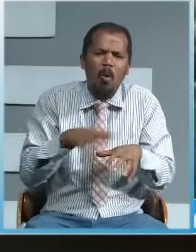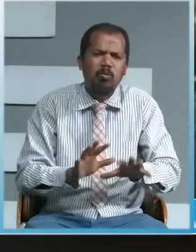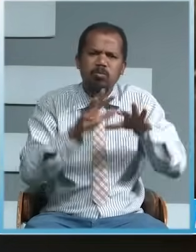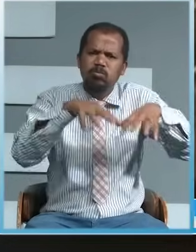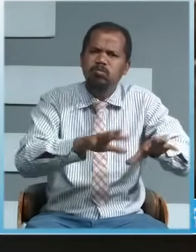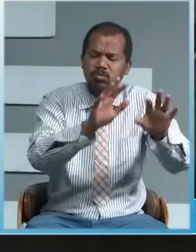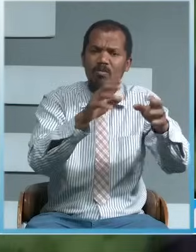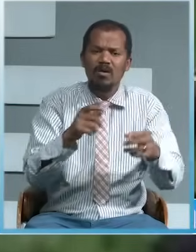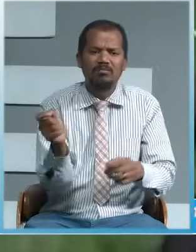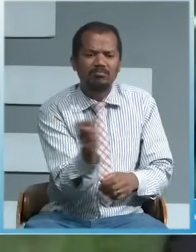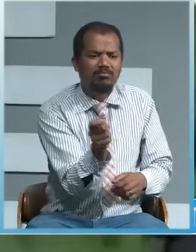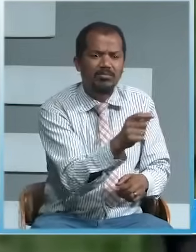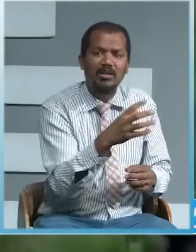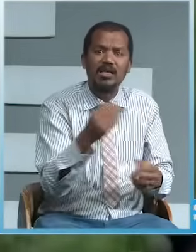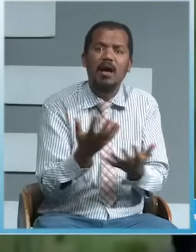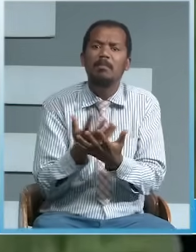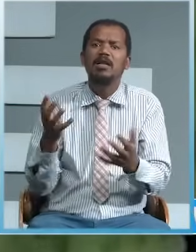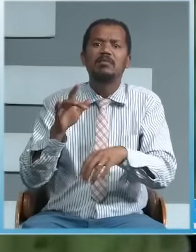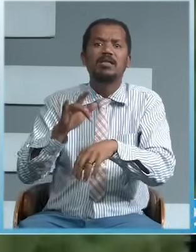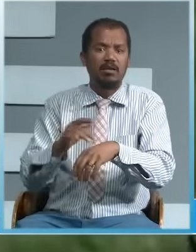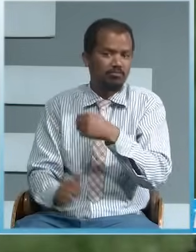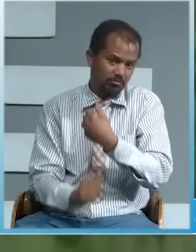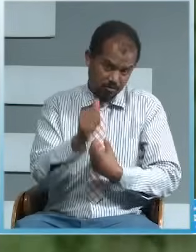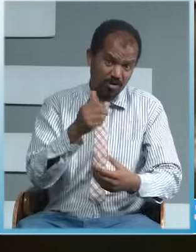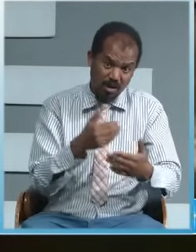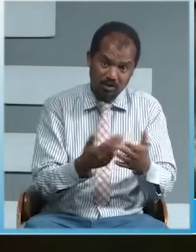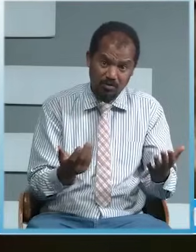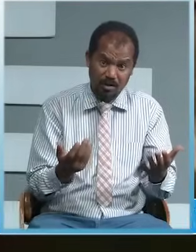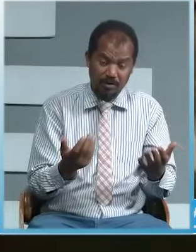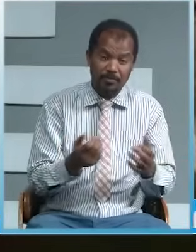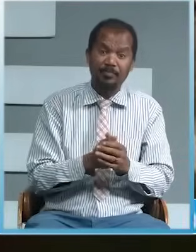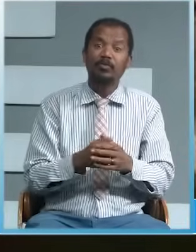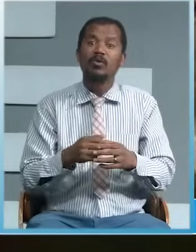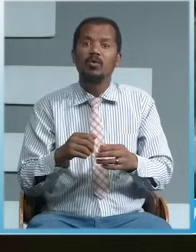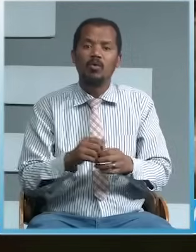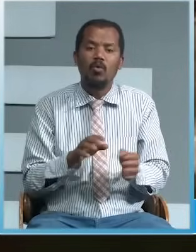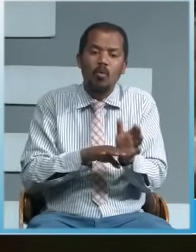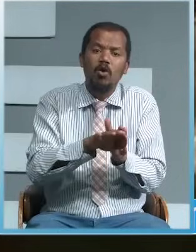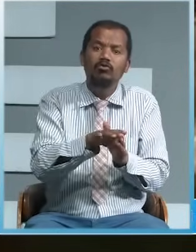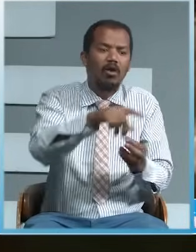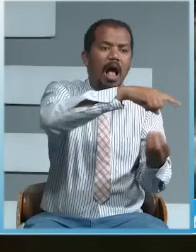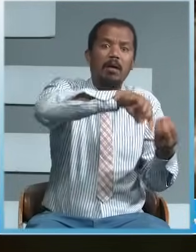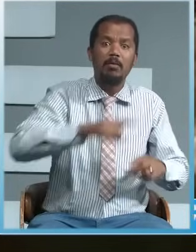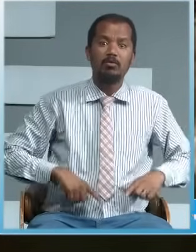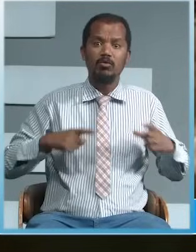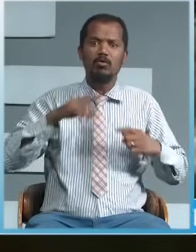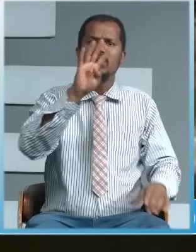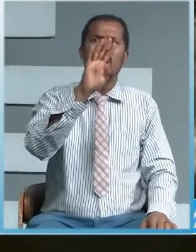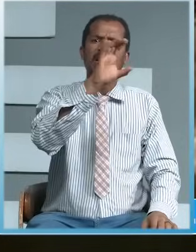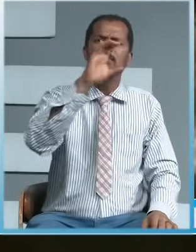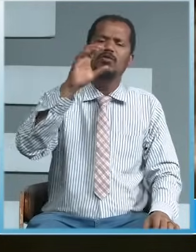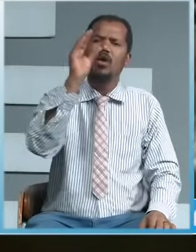የውሃ መጥለቅለቅ በተዘሩ ሰብሎችና በንብረት ላይ ጉዳት መድረሱን ተናግረዋል። ወንዙን ተከትለው የሚኖሩ አርሶ